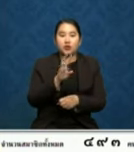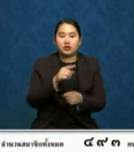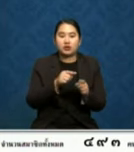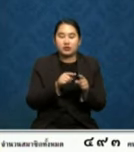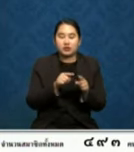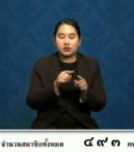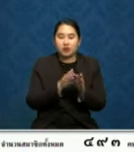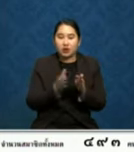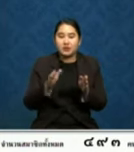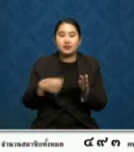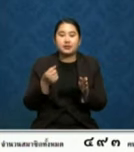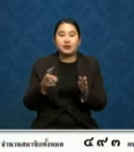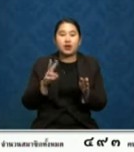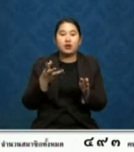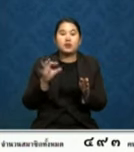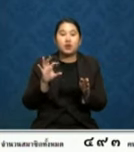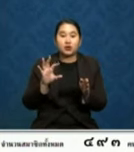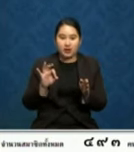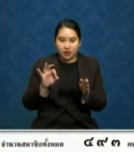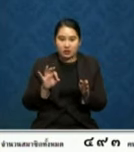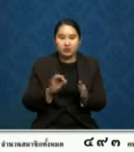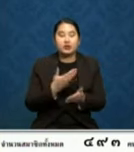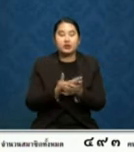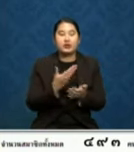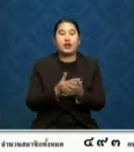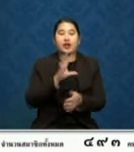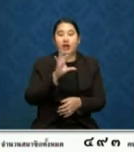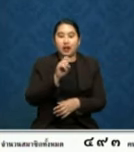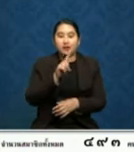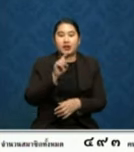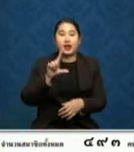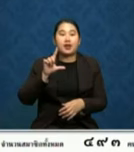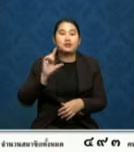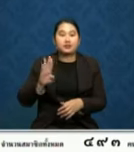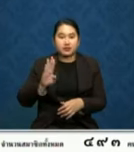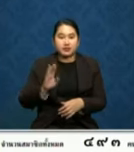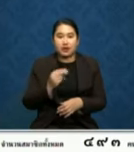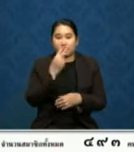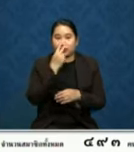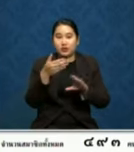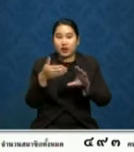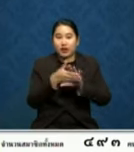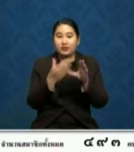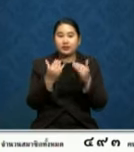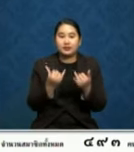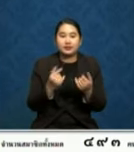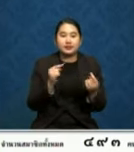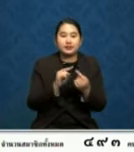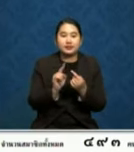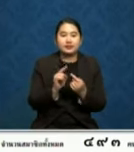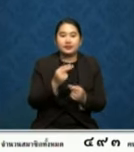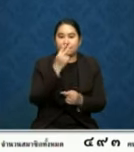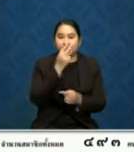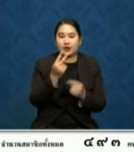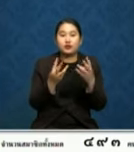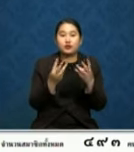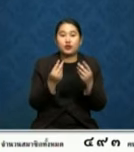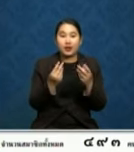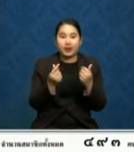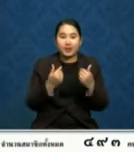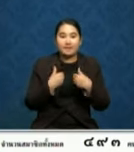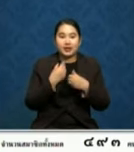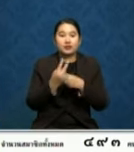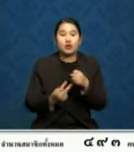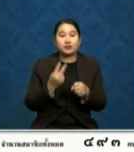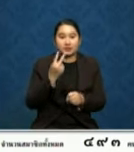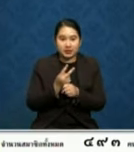69เนี่ยจำนวนกว่า 51ล้านบาทในสไลด์ที่โชว์อยู่ตอนนี้นะคะก็แสดงให้เห็นตัวเลขเพียงแค่ 2